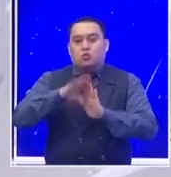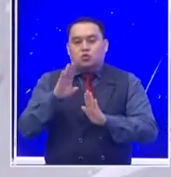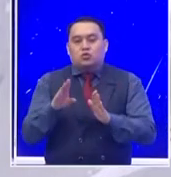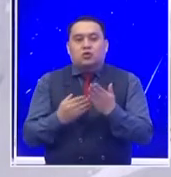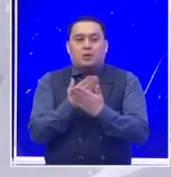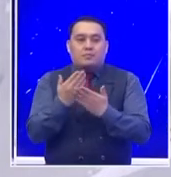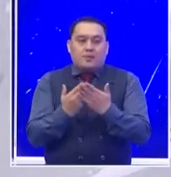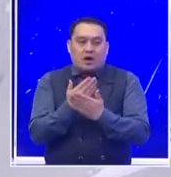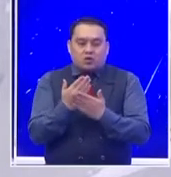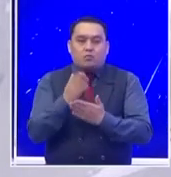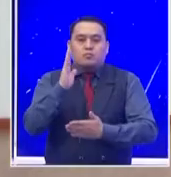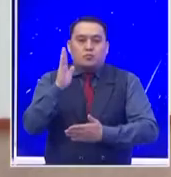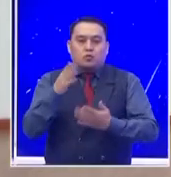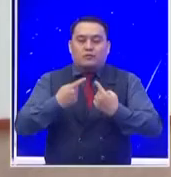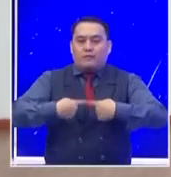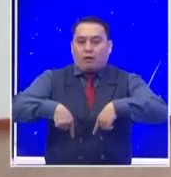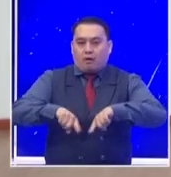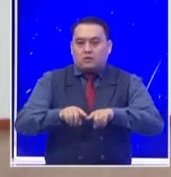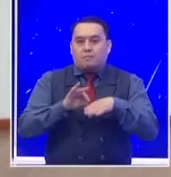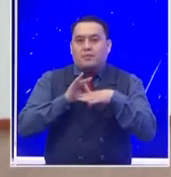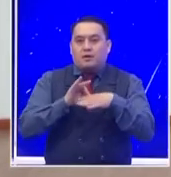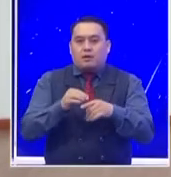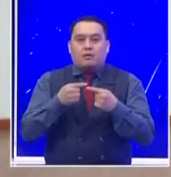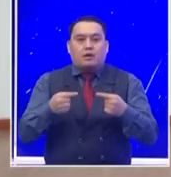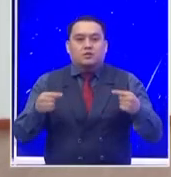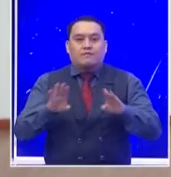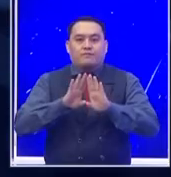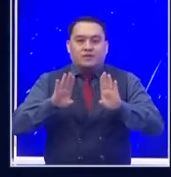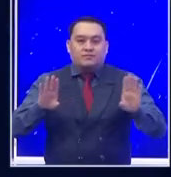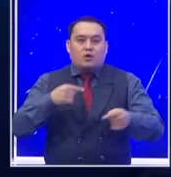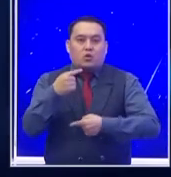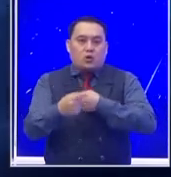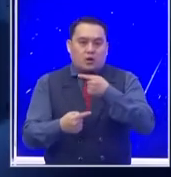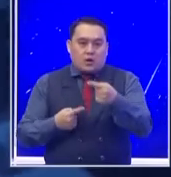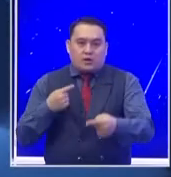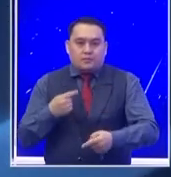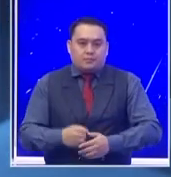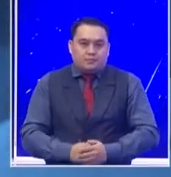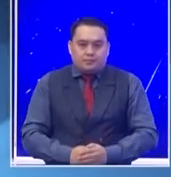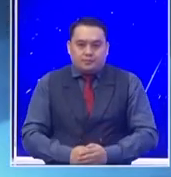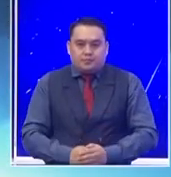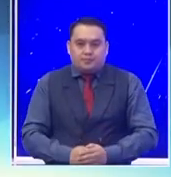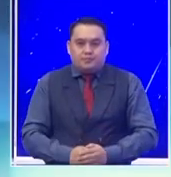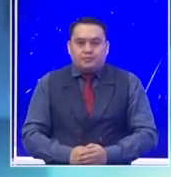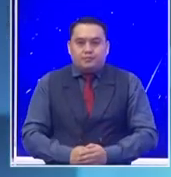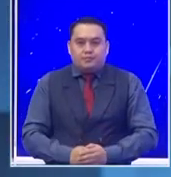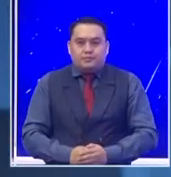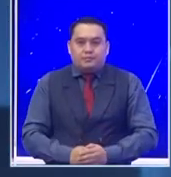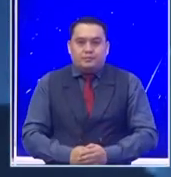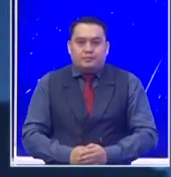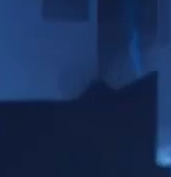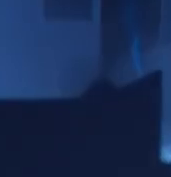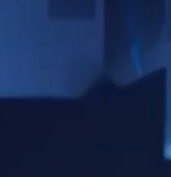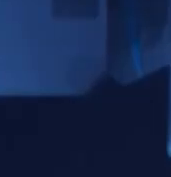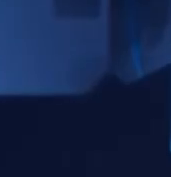этих мастеров в будущем организаторы намерены проводить различные выставки регулярно или ман рэй back ay за доллар а зала нужен маг она в телеканал рицу